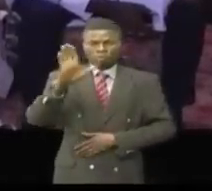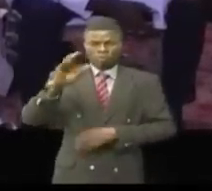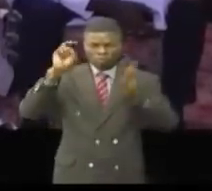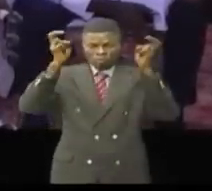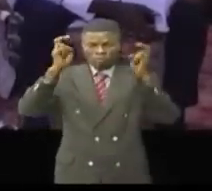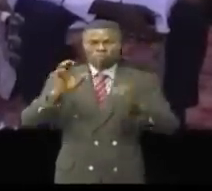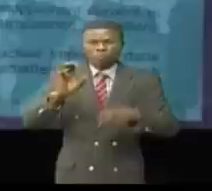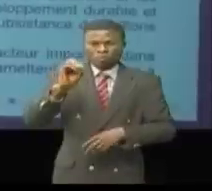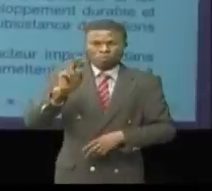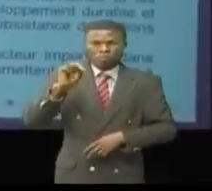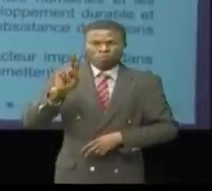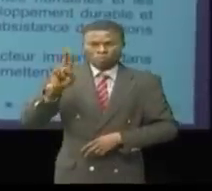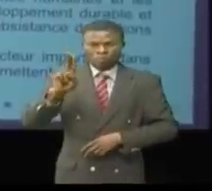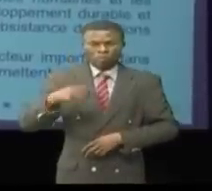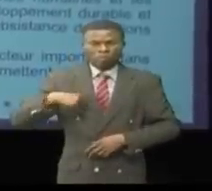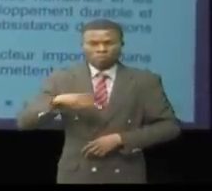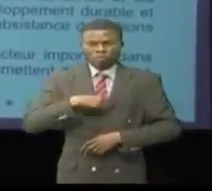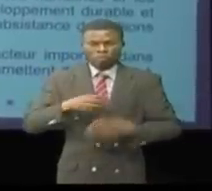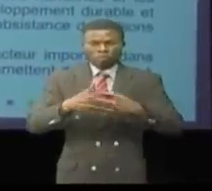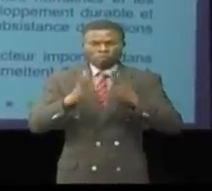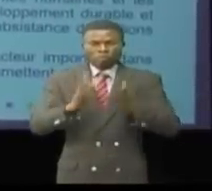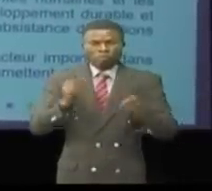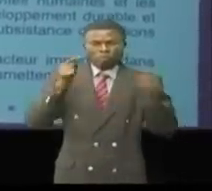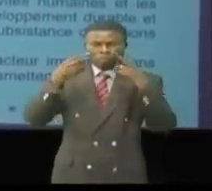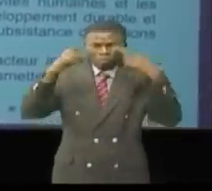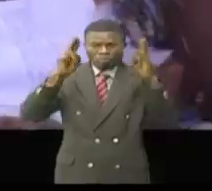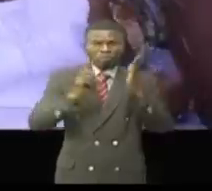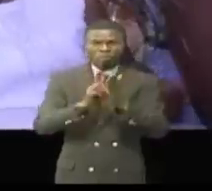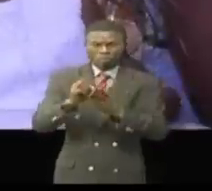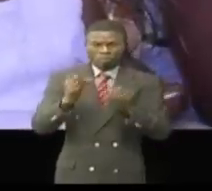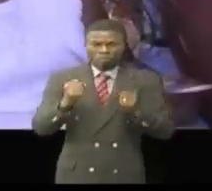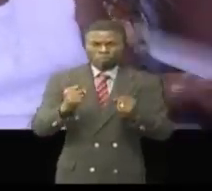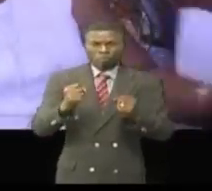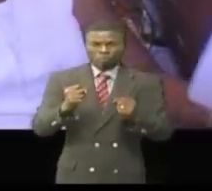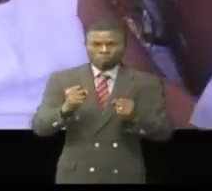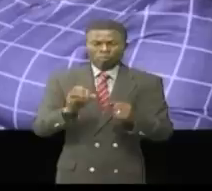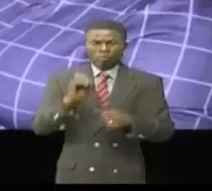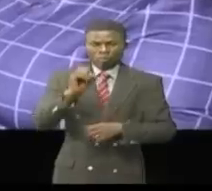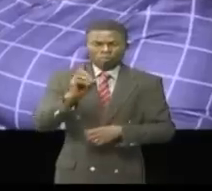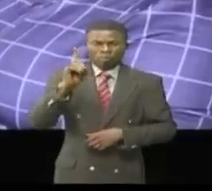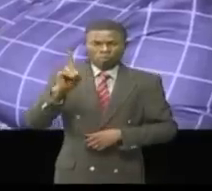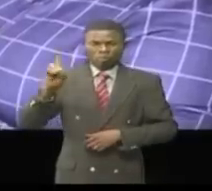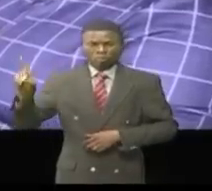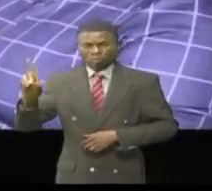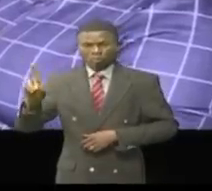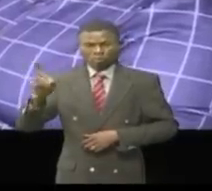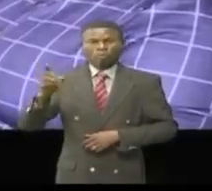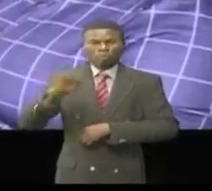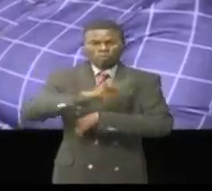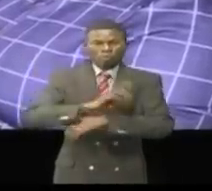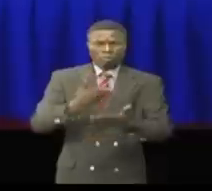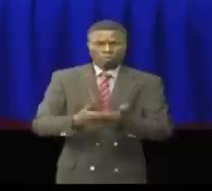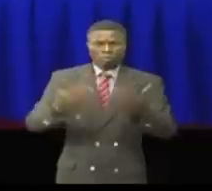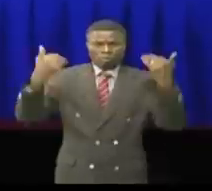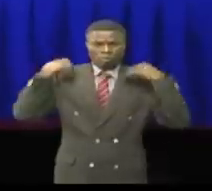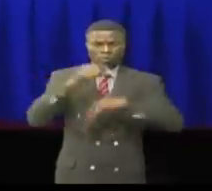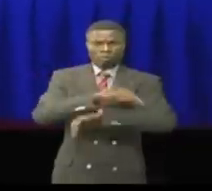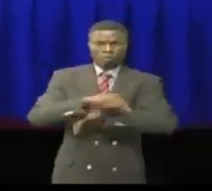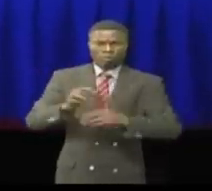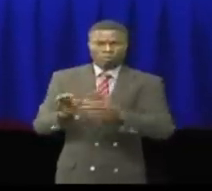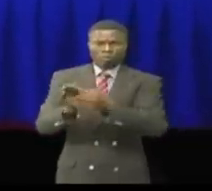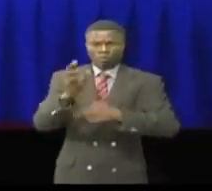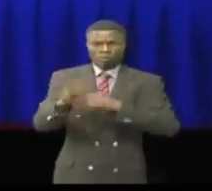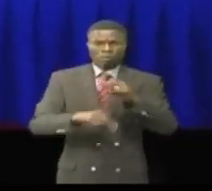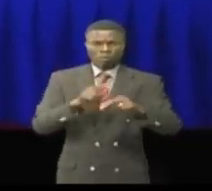ONU et nous partenariat pour l'atteinte des objectifs du développement durable ODD. À cette occasion, le chef du bureau du